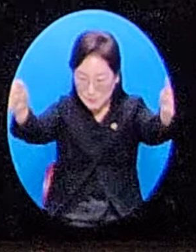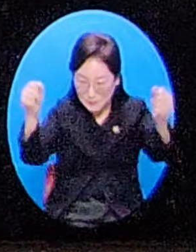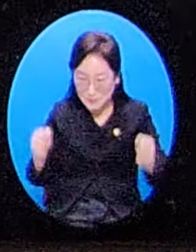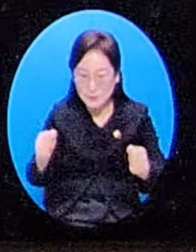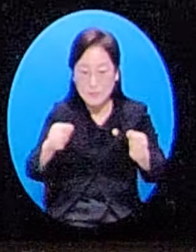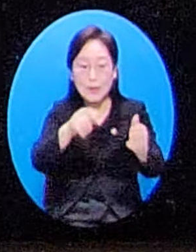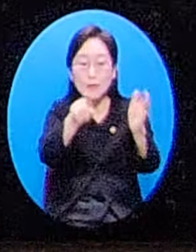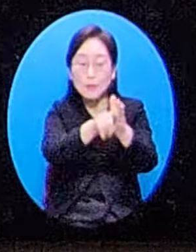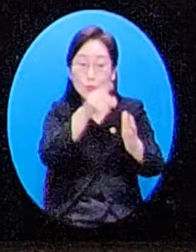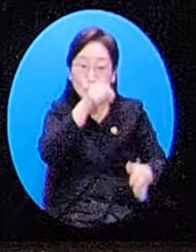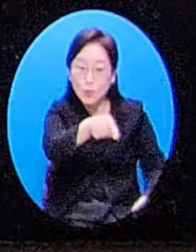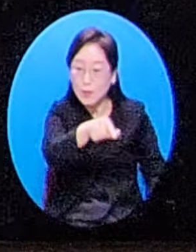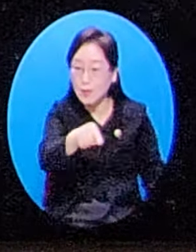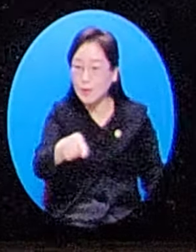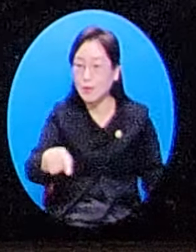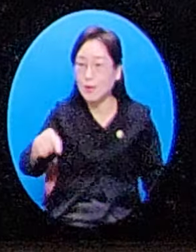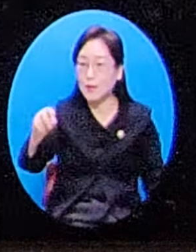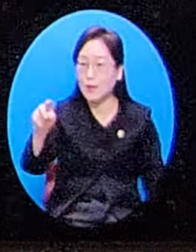조나단 에드워드와